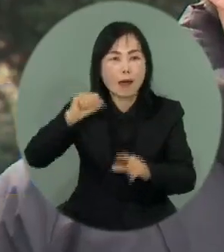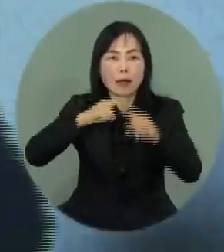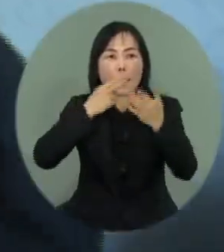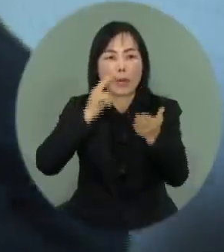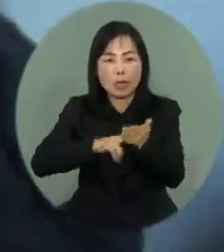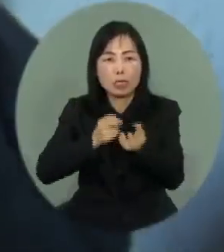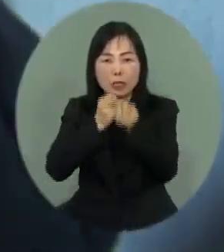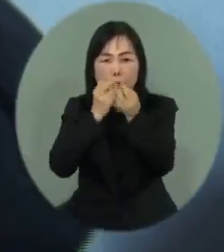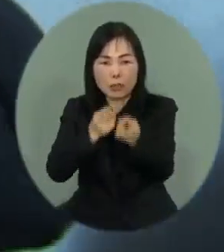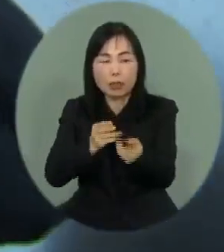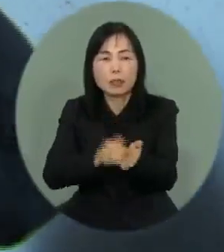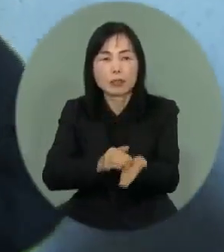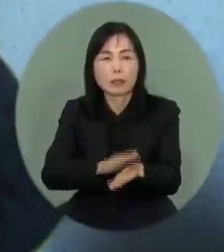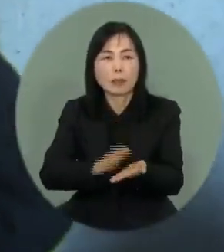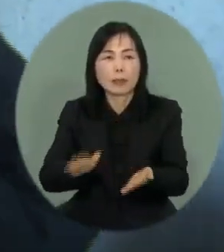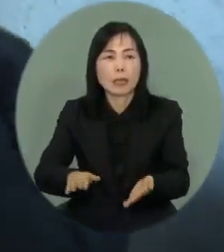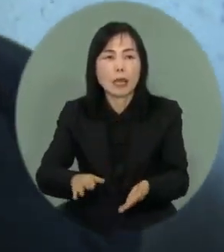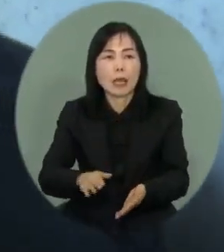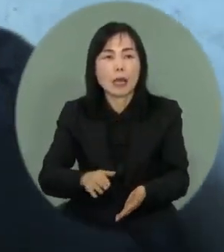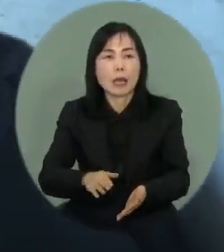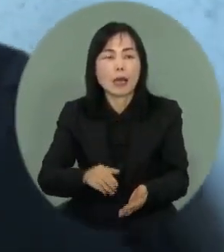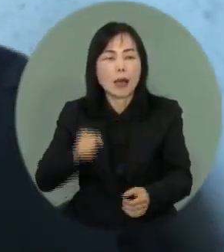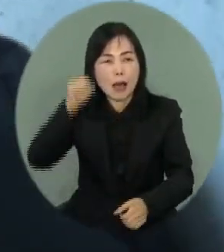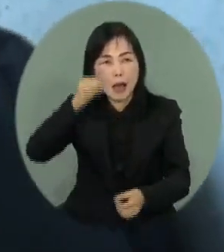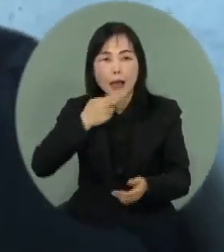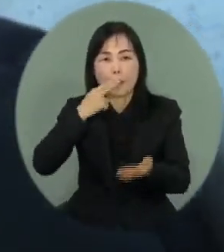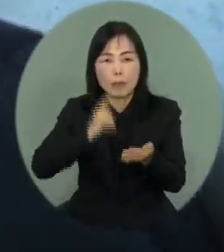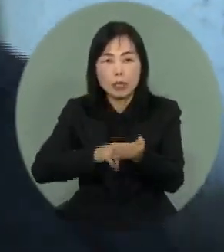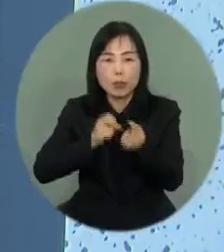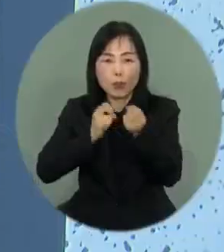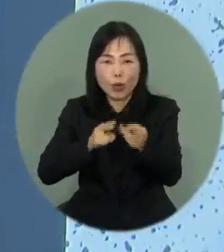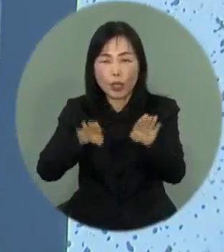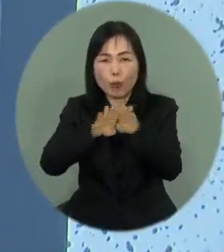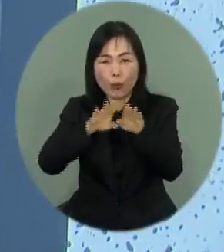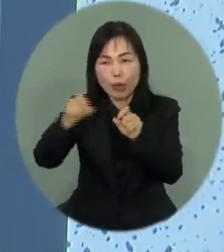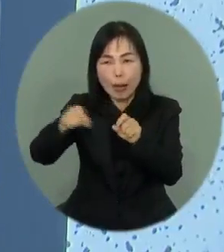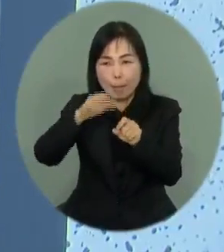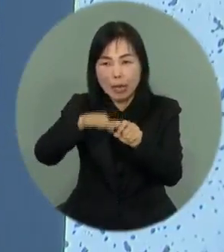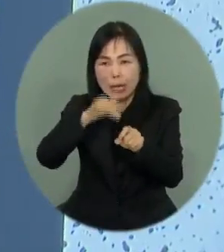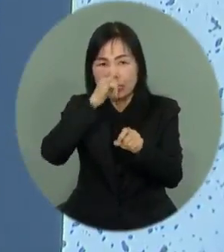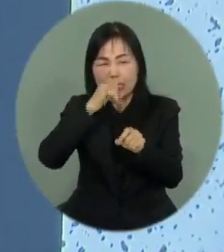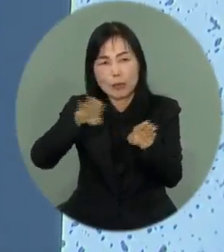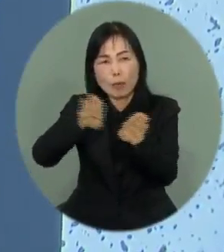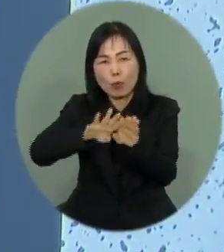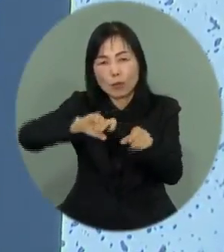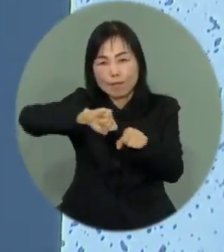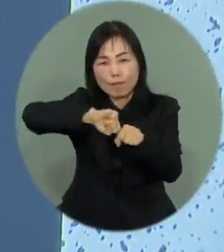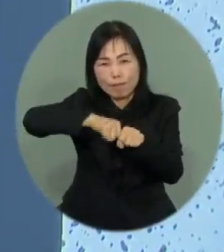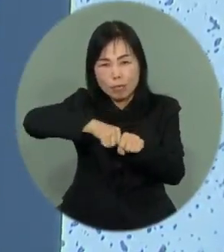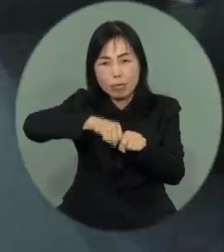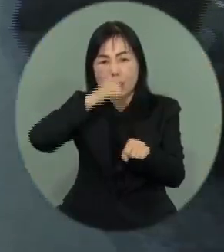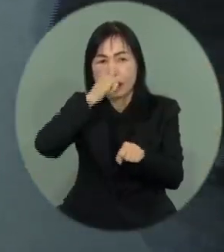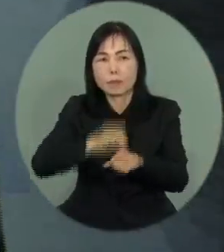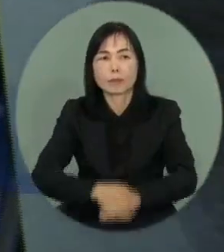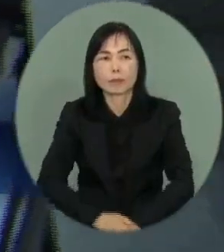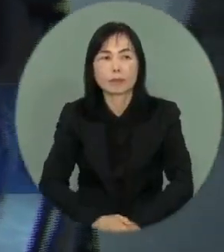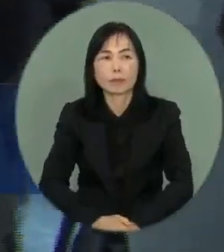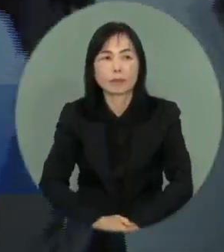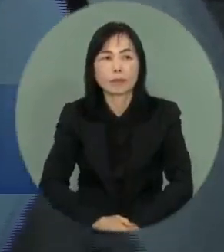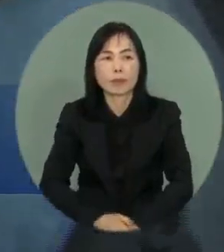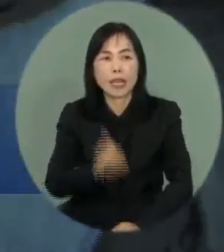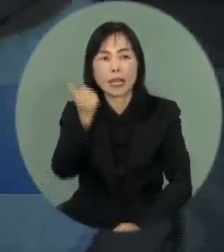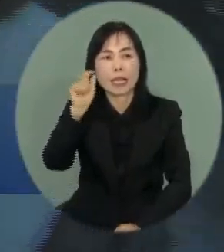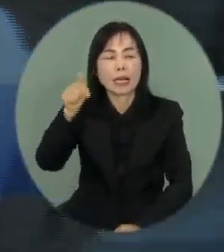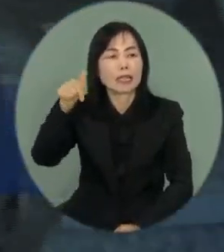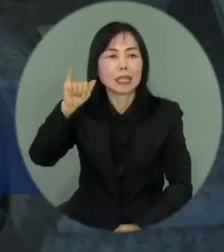하겠습니다. 항의 서한을 전하기 위해 사무실 문 앞까지 갔지만 출입문은 굳게 잠겨 있습니다. 한기로